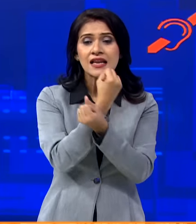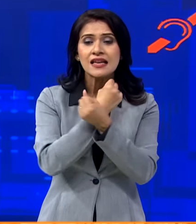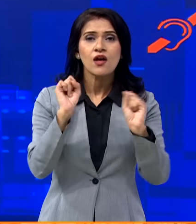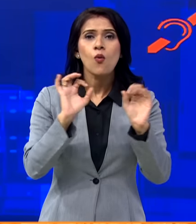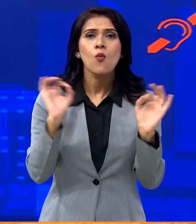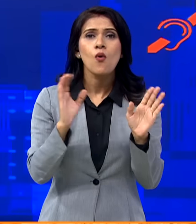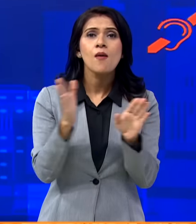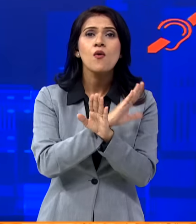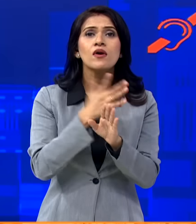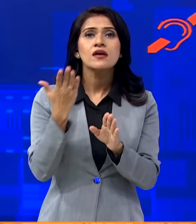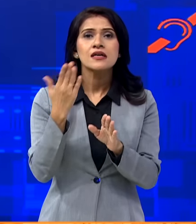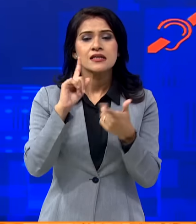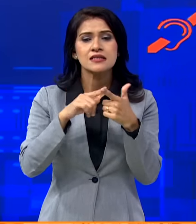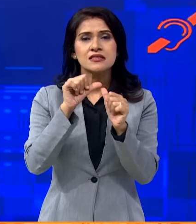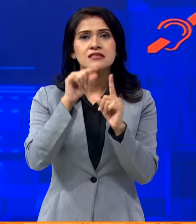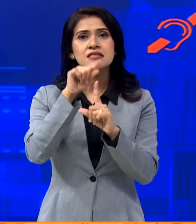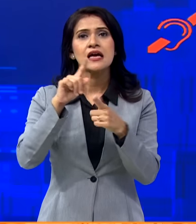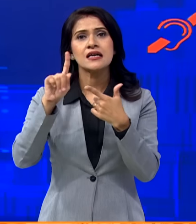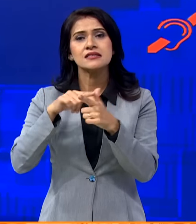भारत में जयचंद मौजूद